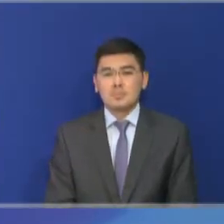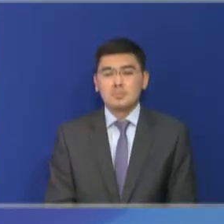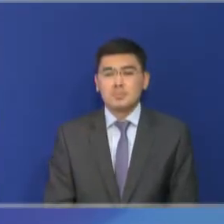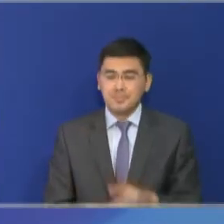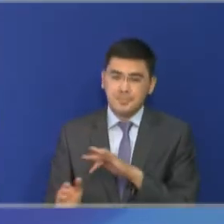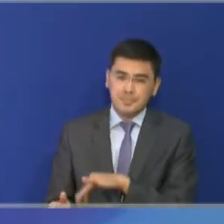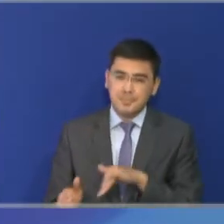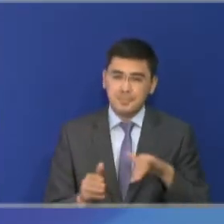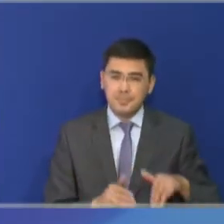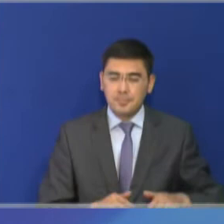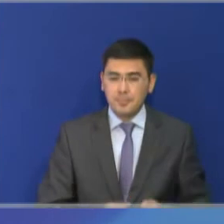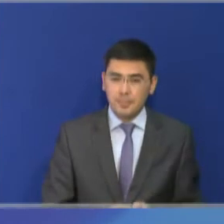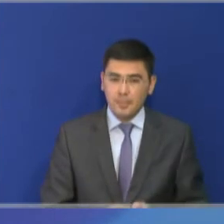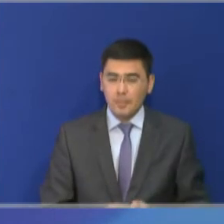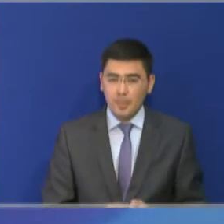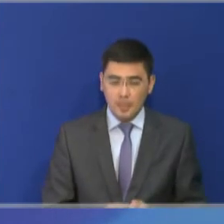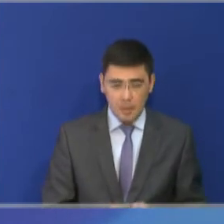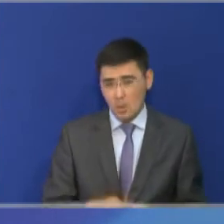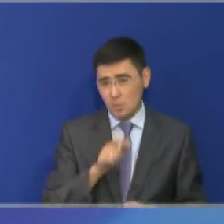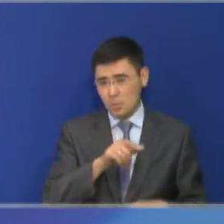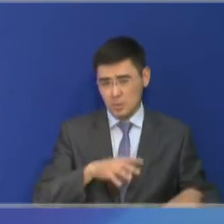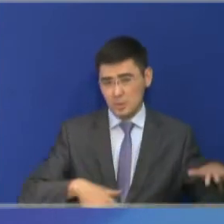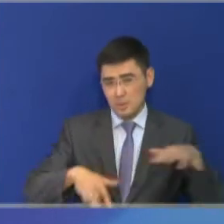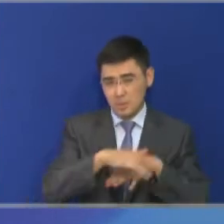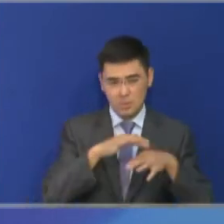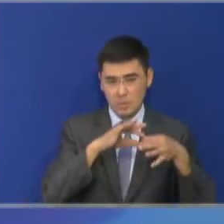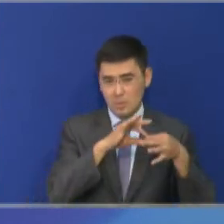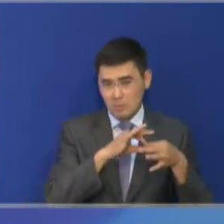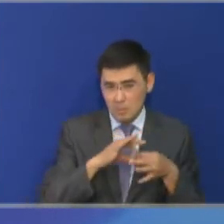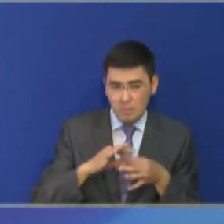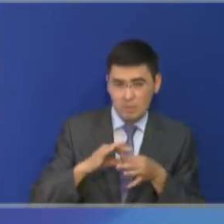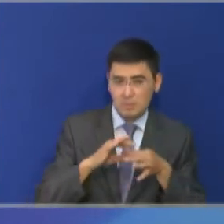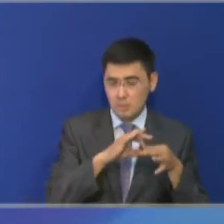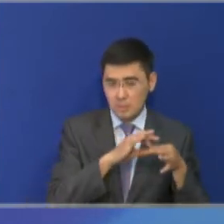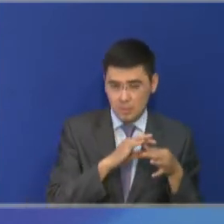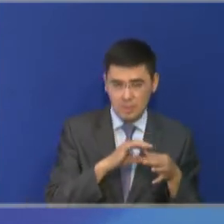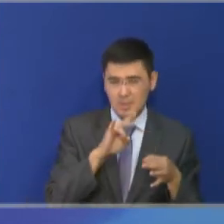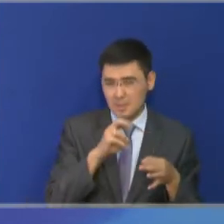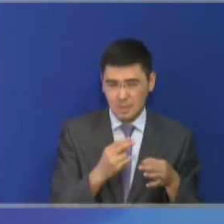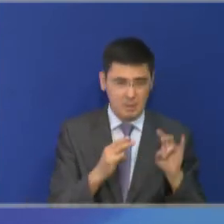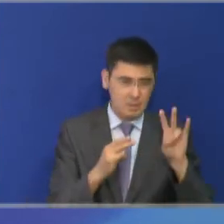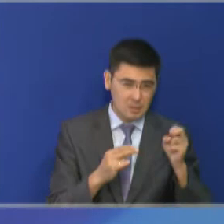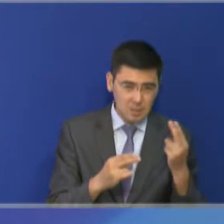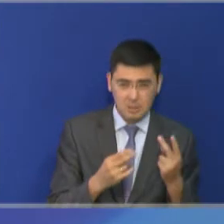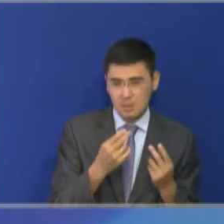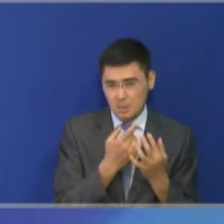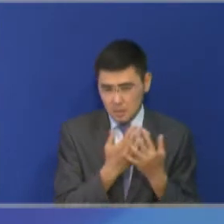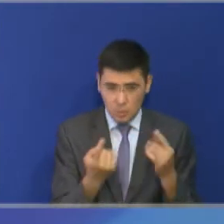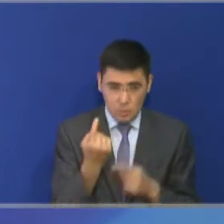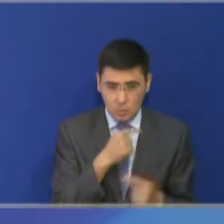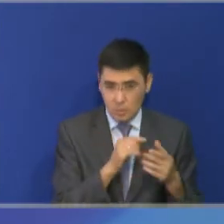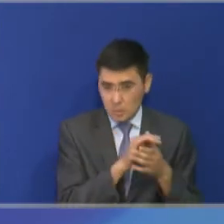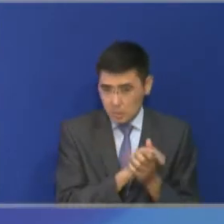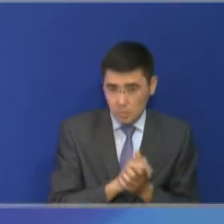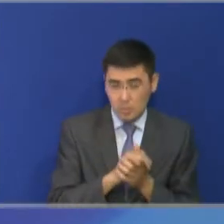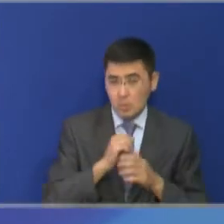Өзгеде жаңалықтар. Келісім, тұрақтылық, халықтар достығы, ұлттар мен ұлыстар арасындағы өзара сыйластық пен татулық мемлекет